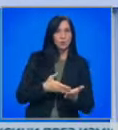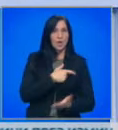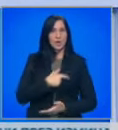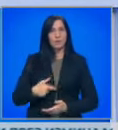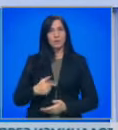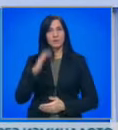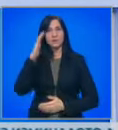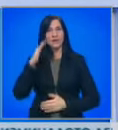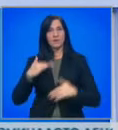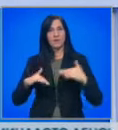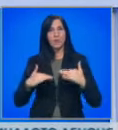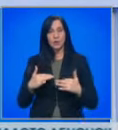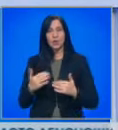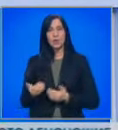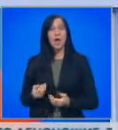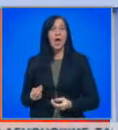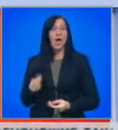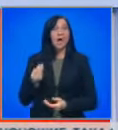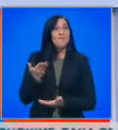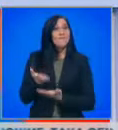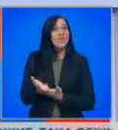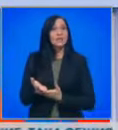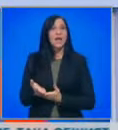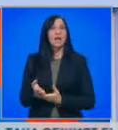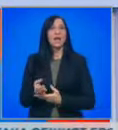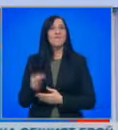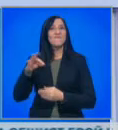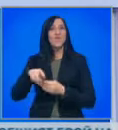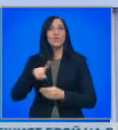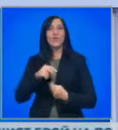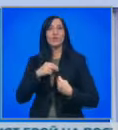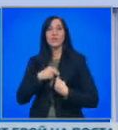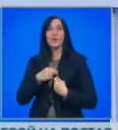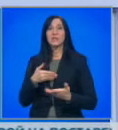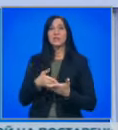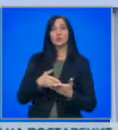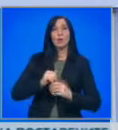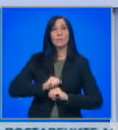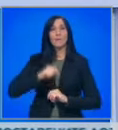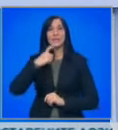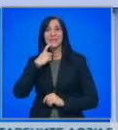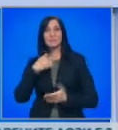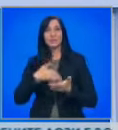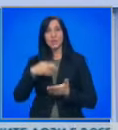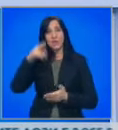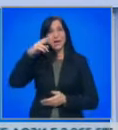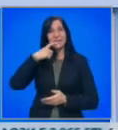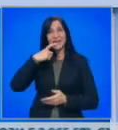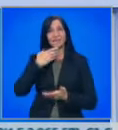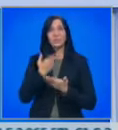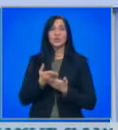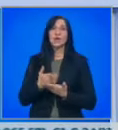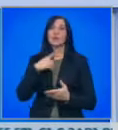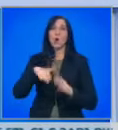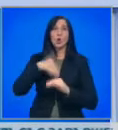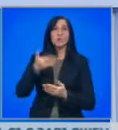Опозицията в Република Северна Македония внесе вот на недоверие срещу кабинета на Зоран Заев. Причината Заев обеща да подаде оставка след загубата на